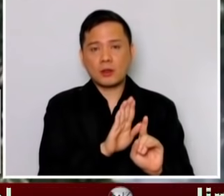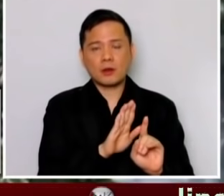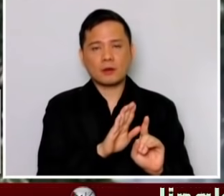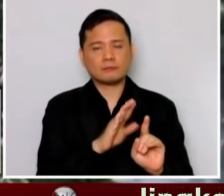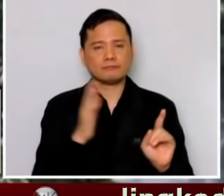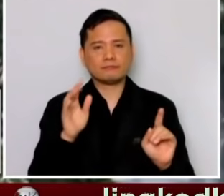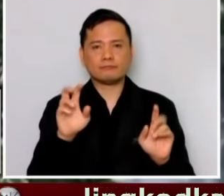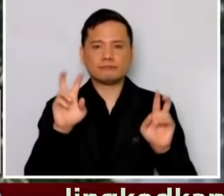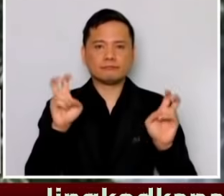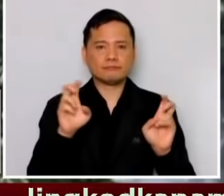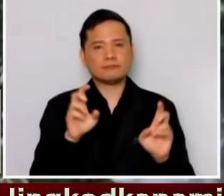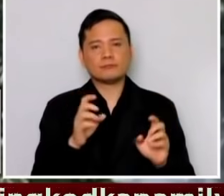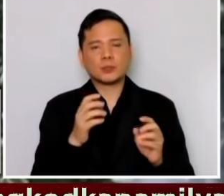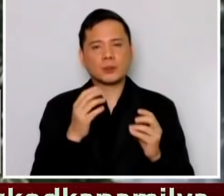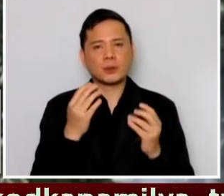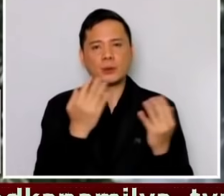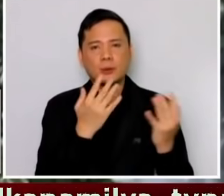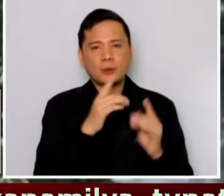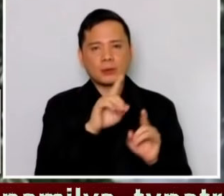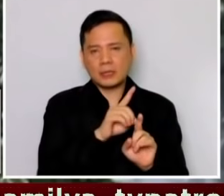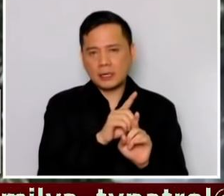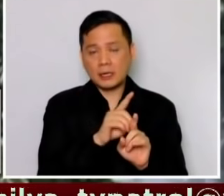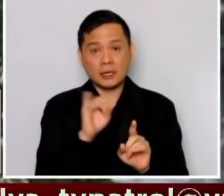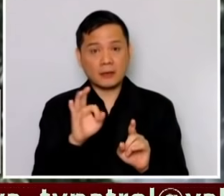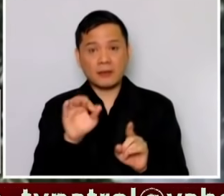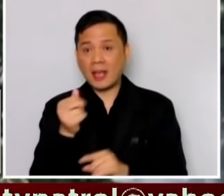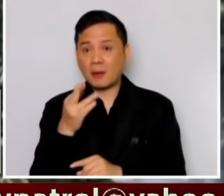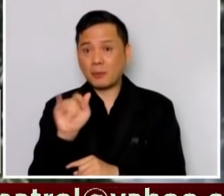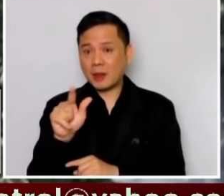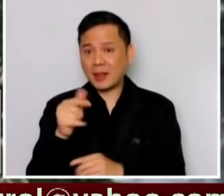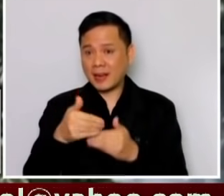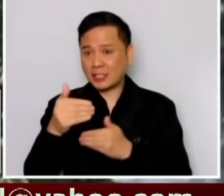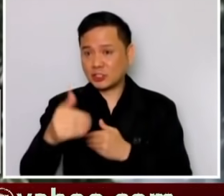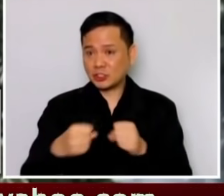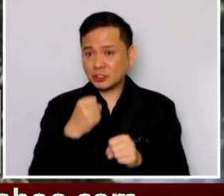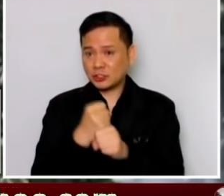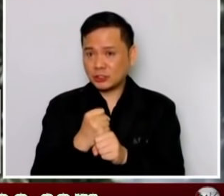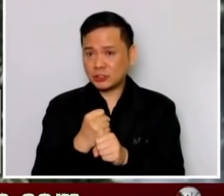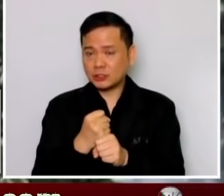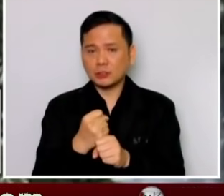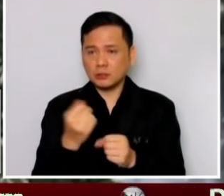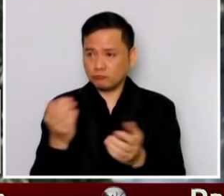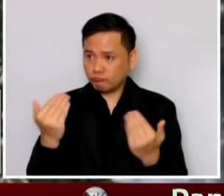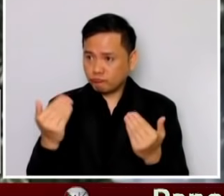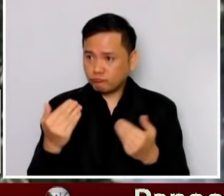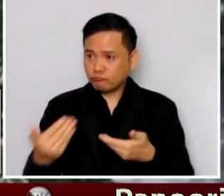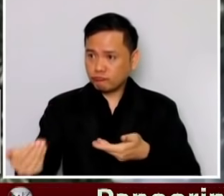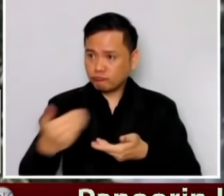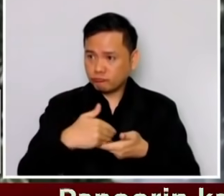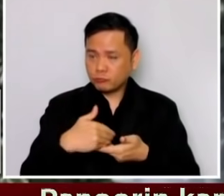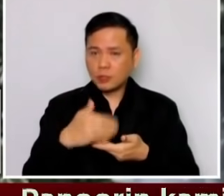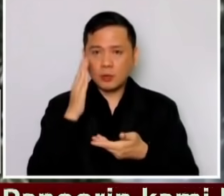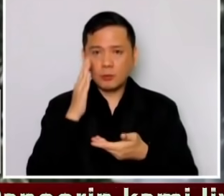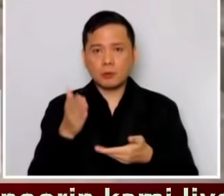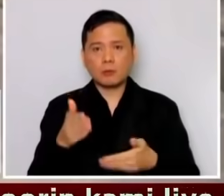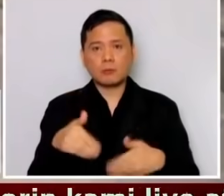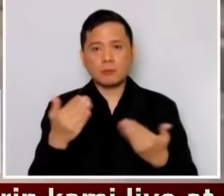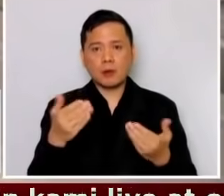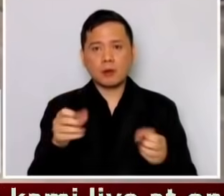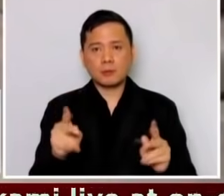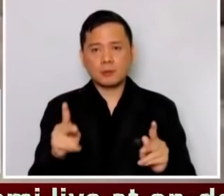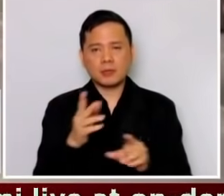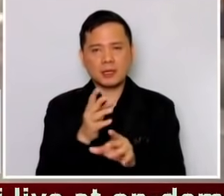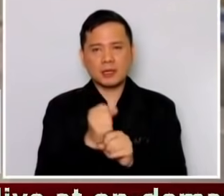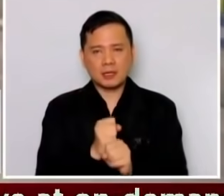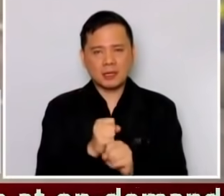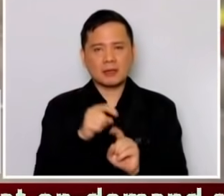kayo hanggang April 2022 next year. Bibigyan pa namin kayo ng chance na matanggap pa ninyo yung inyong cash gift.